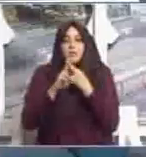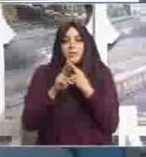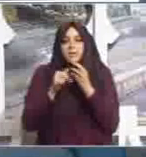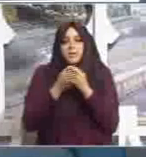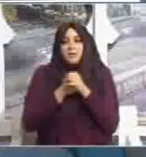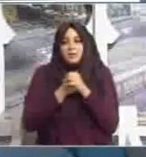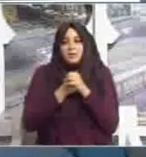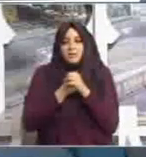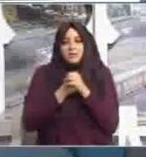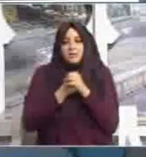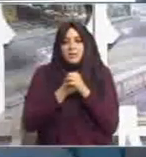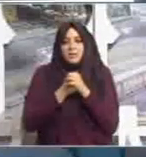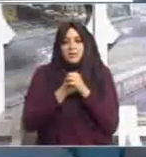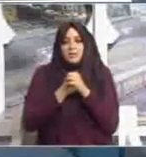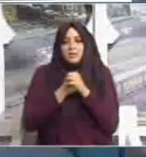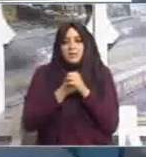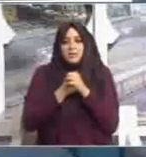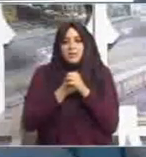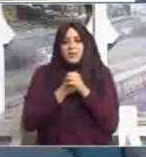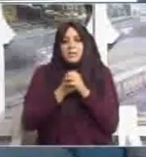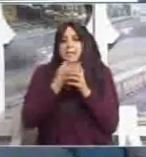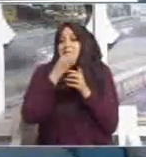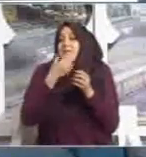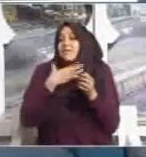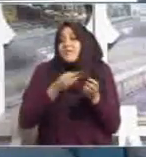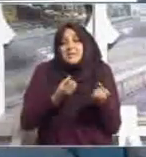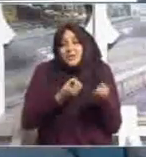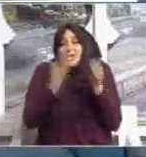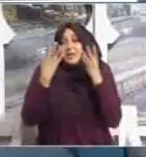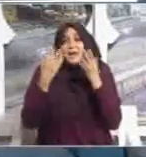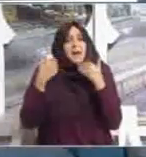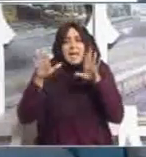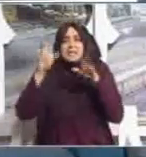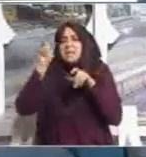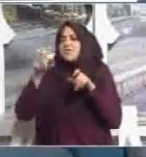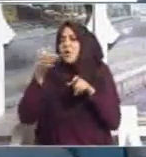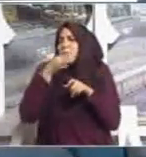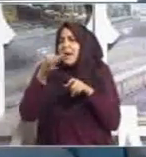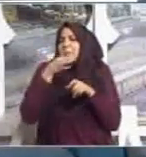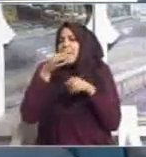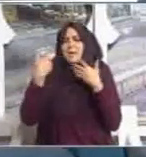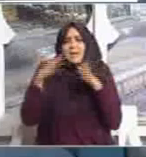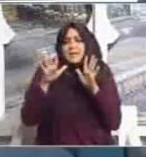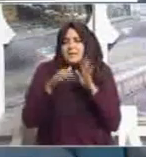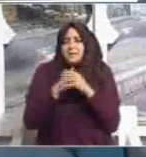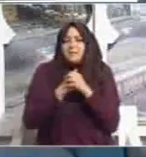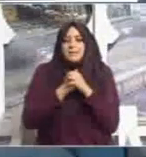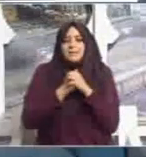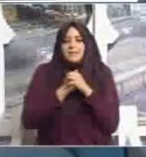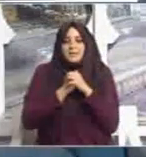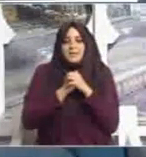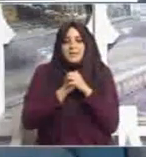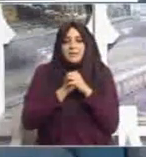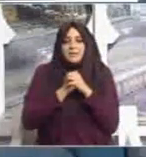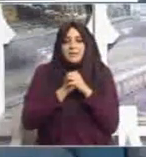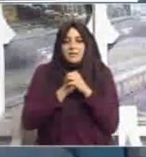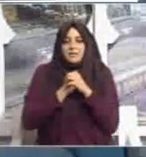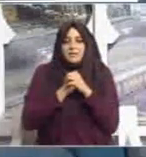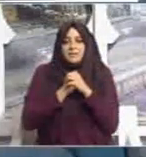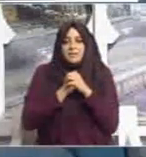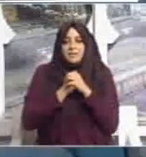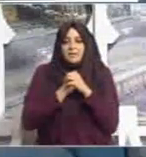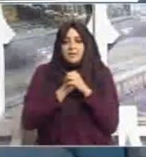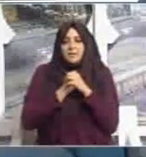جنه احنا نقولوا لها فرخ جنه صح صح خلي الناس يهدروا على ارواحها ما تهتميش بيهم يعوذ بالله من الناس.